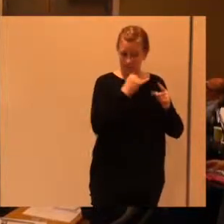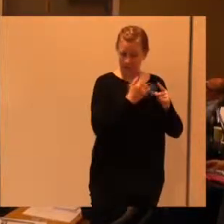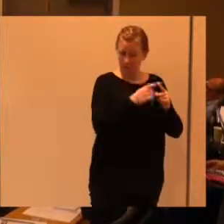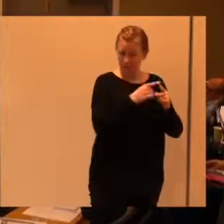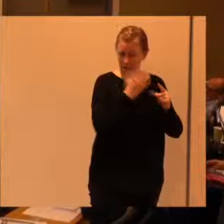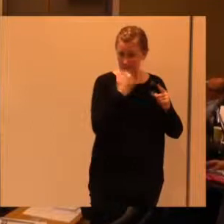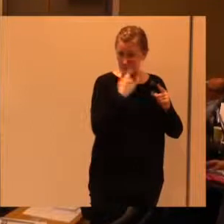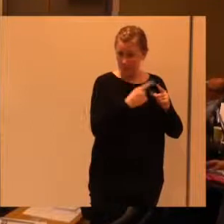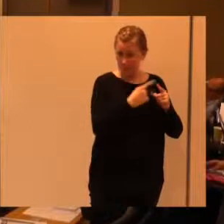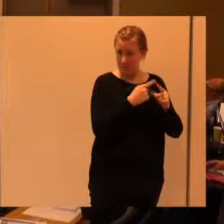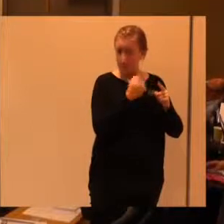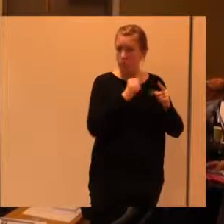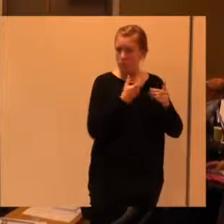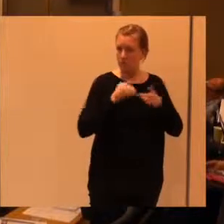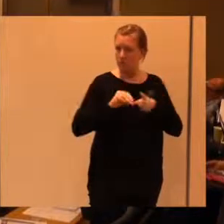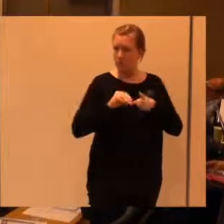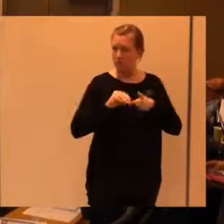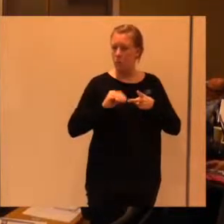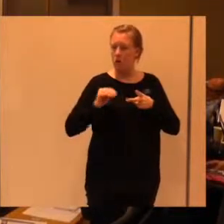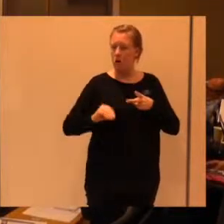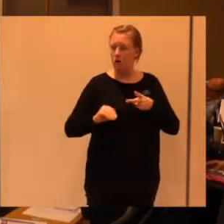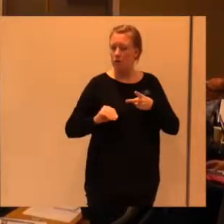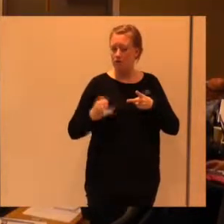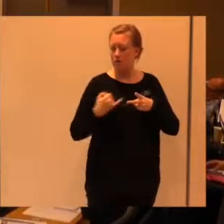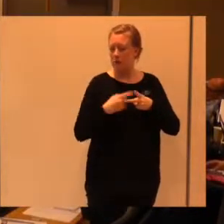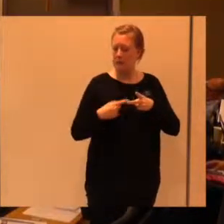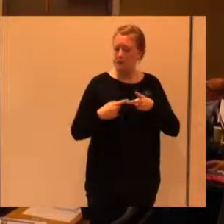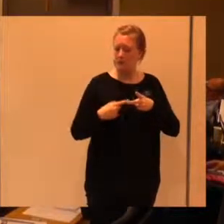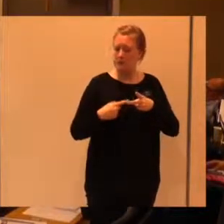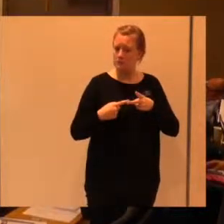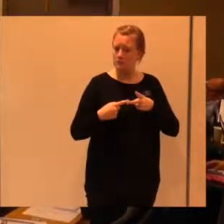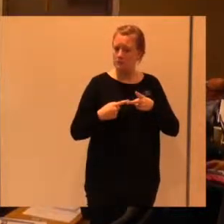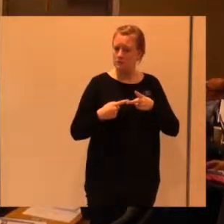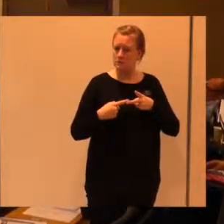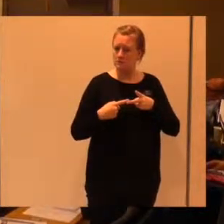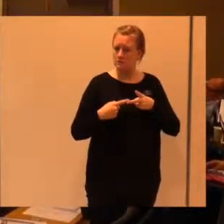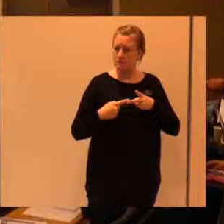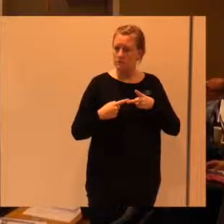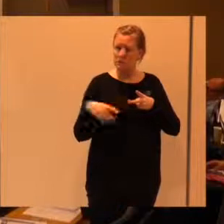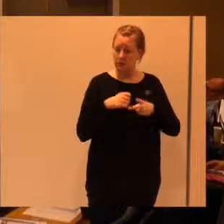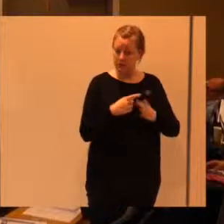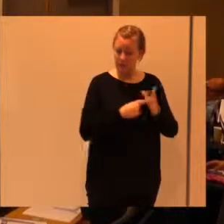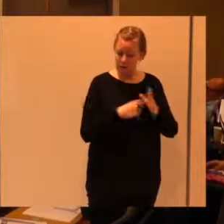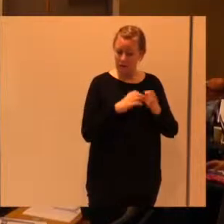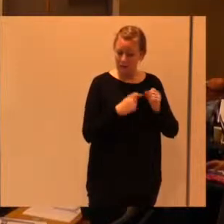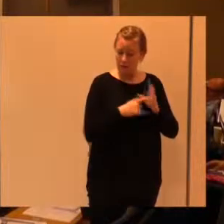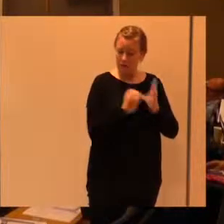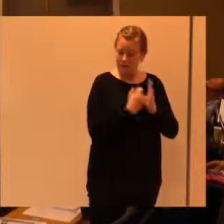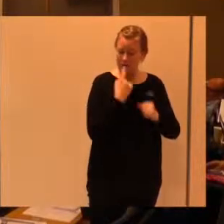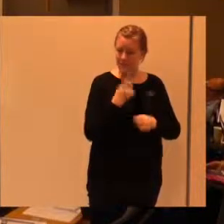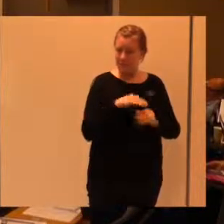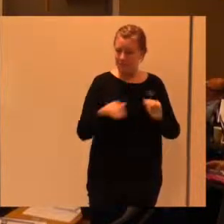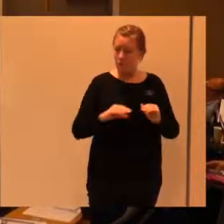kunna hävda då. Vi borde få in den på nivå AA, för då pekar alla regler och all lagstiftning pekar ju på nivå AA.